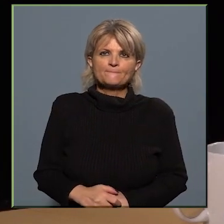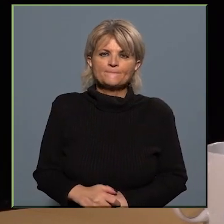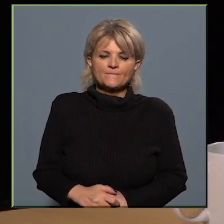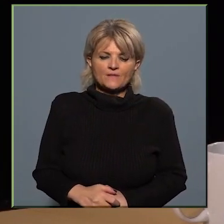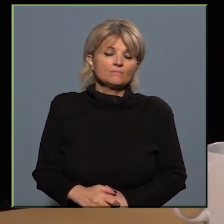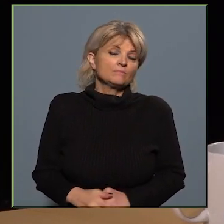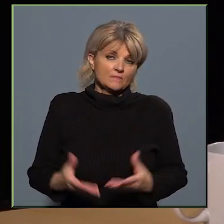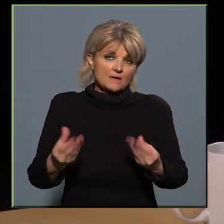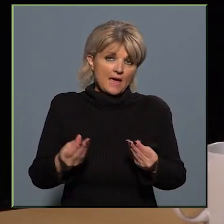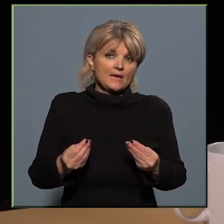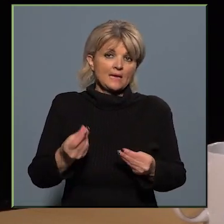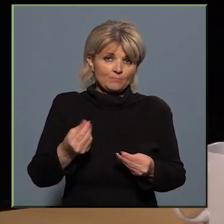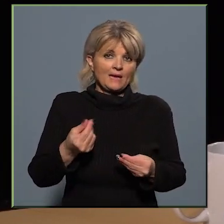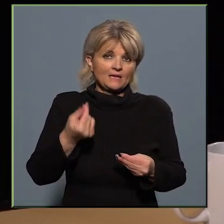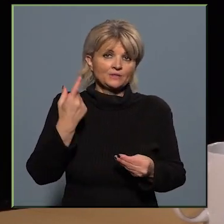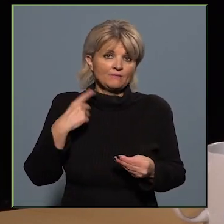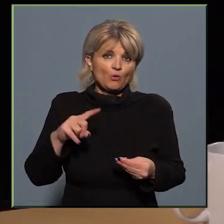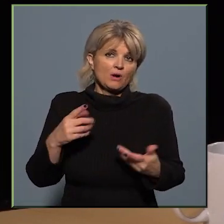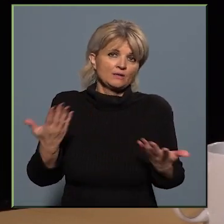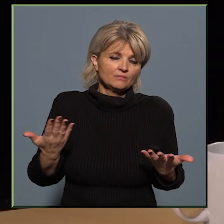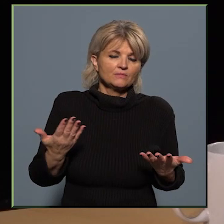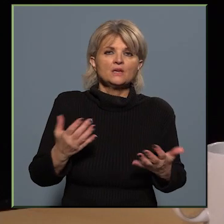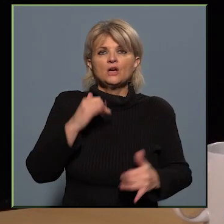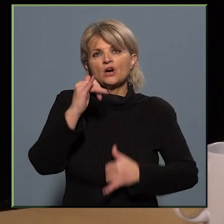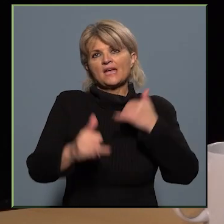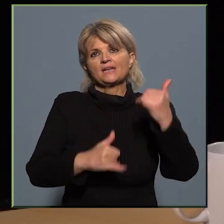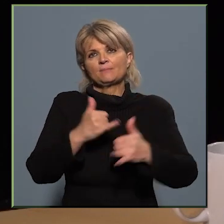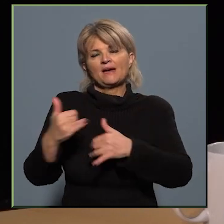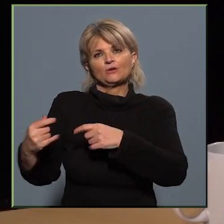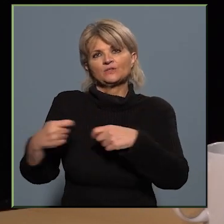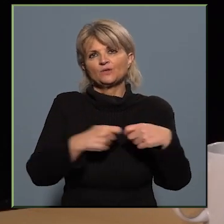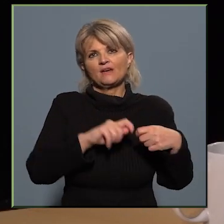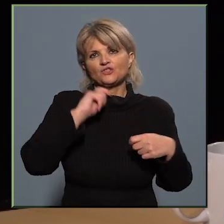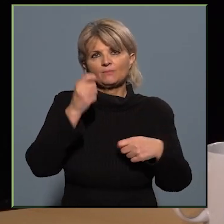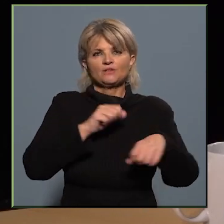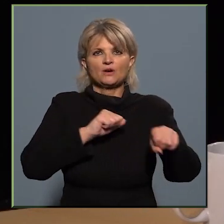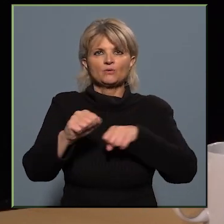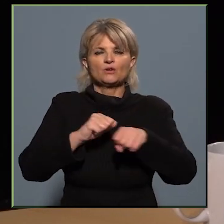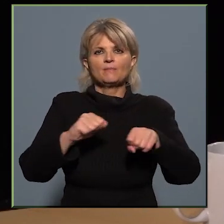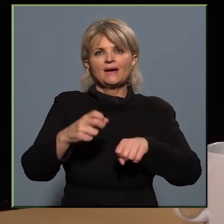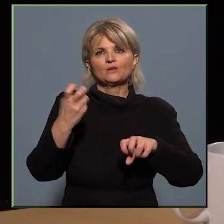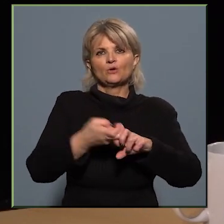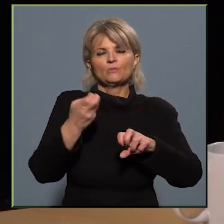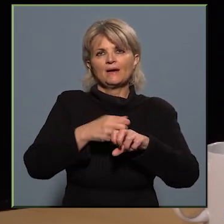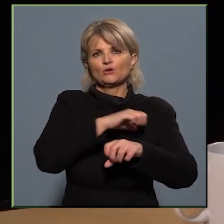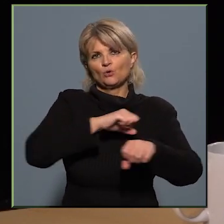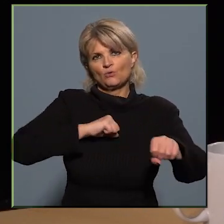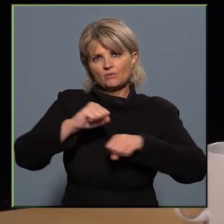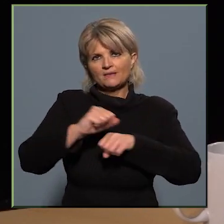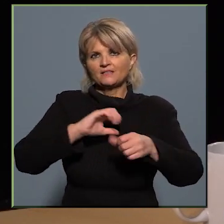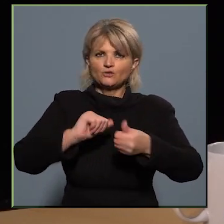Erre futotta ennyi pénzből ugye a Kerékpáros Szövetség és a Magyar Kormány, illetve a Kőbány Önkormányzat, illetve a Vuelta